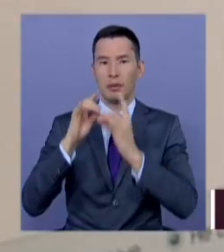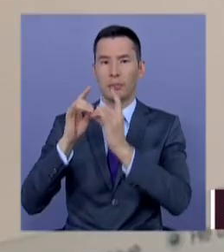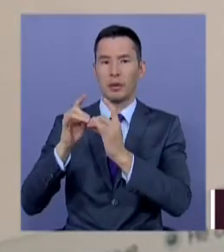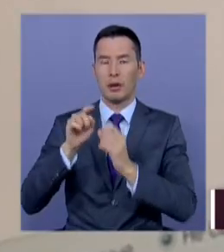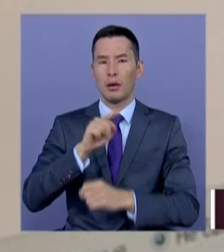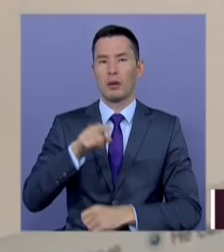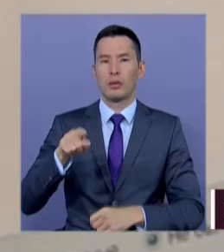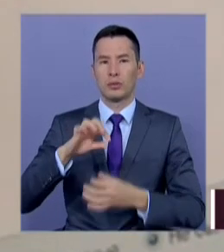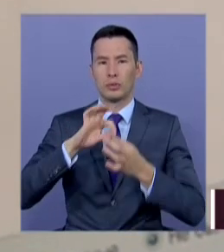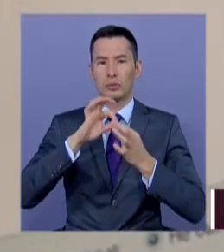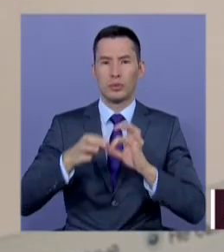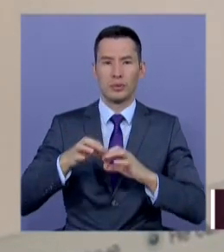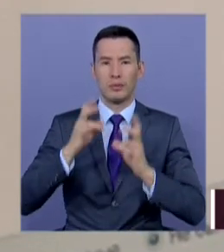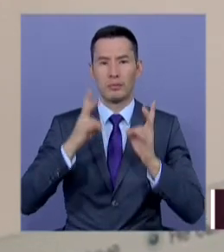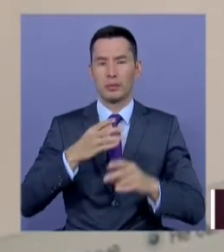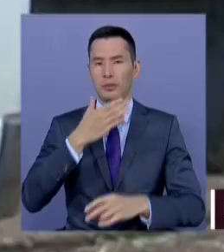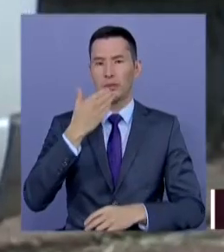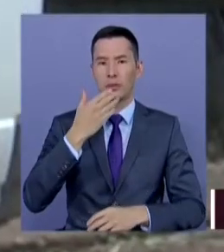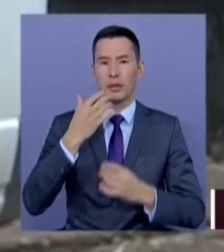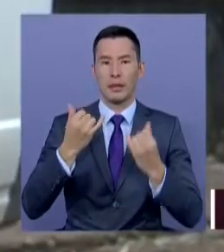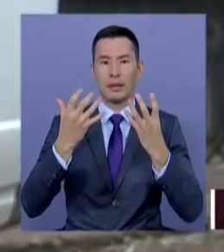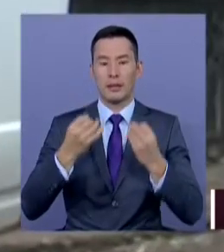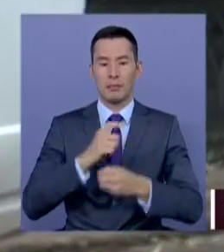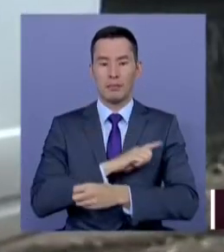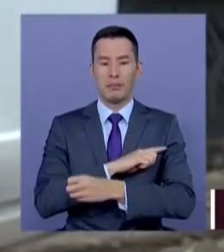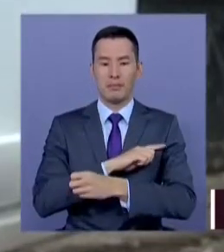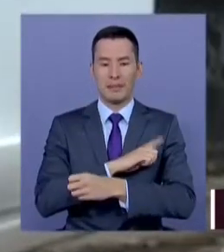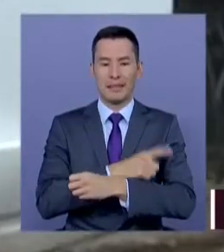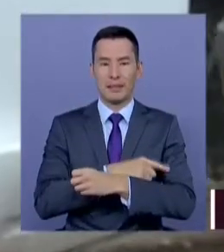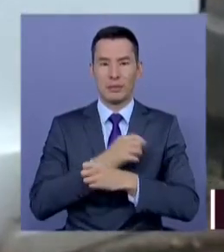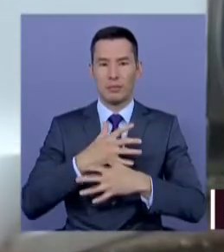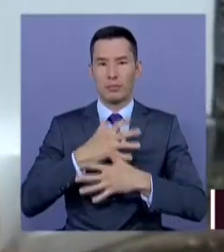жарақат алмапты. Ал бүгінде оқиға орнында полицияның күшейтілген наряды жұмыс істеп жатыр.